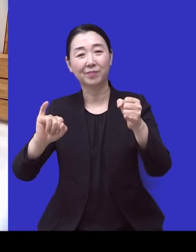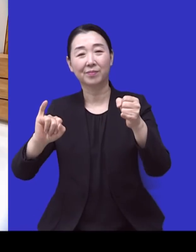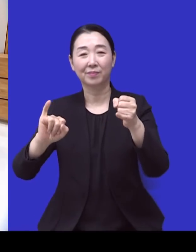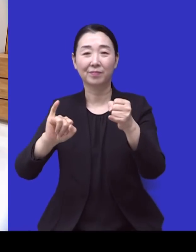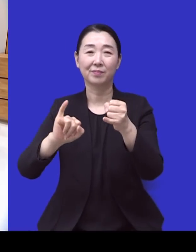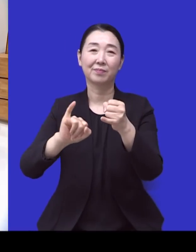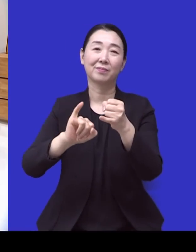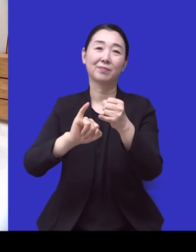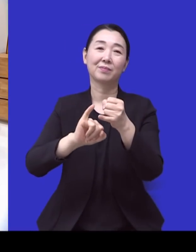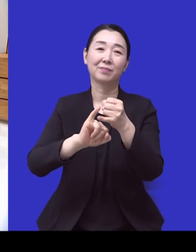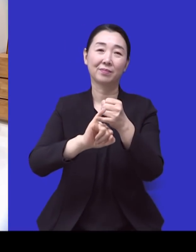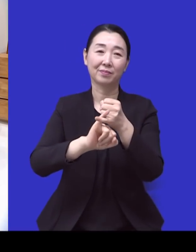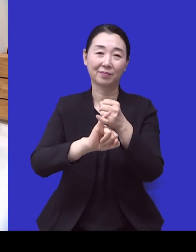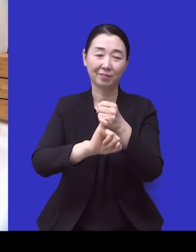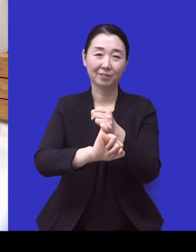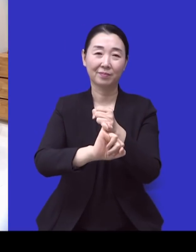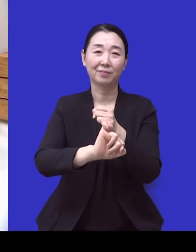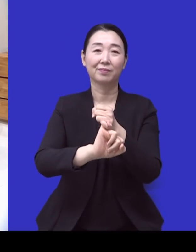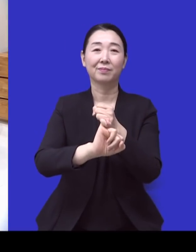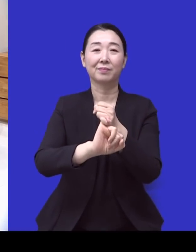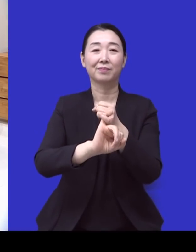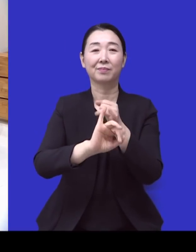함께하리라.